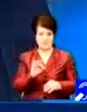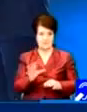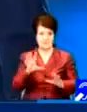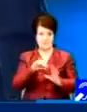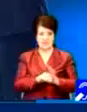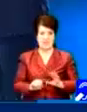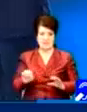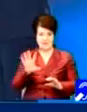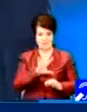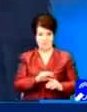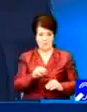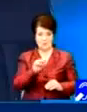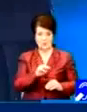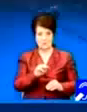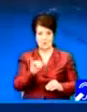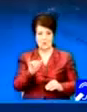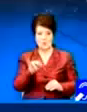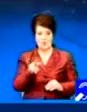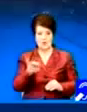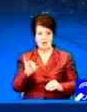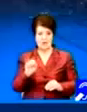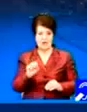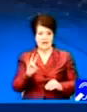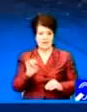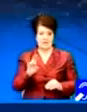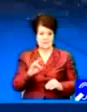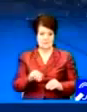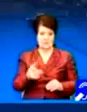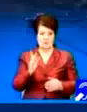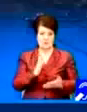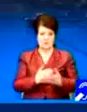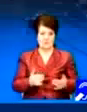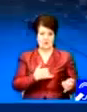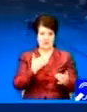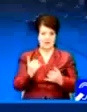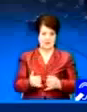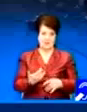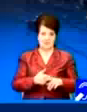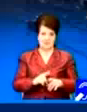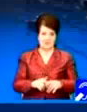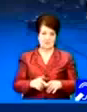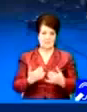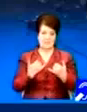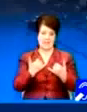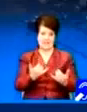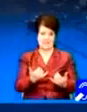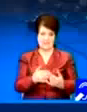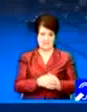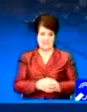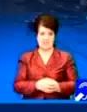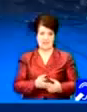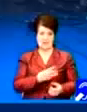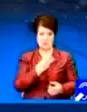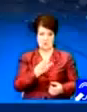integrării europene, Tudor Ulianovski. Sunt extrem de onorat pentru această distinție și aș dori